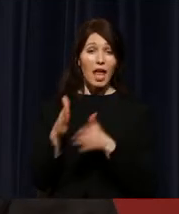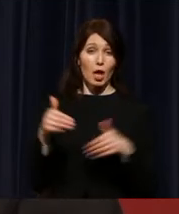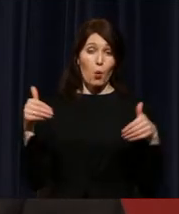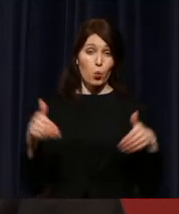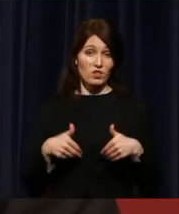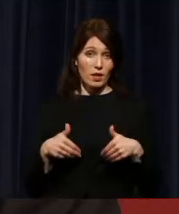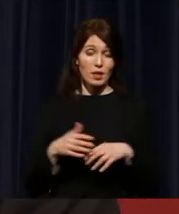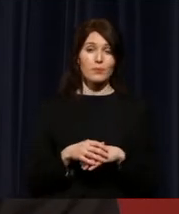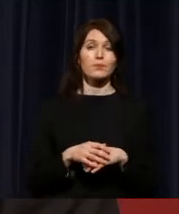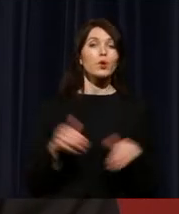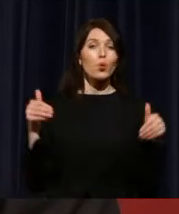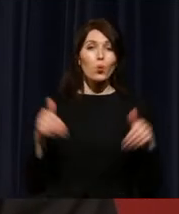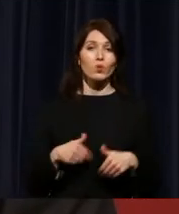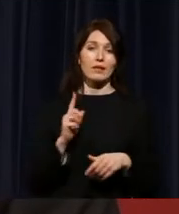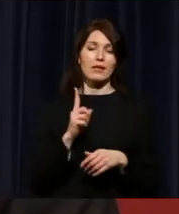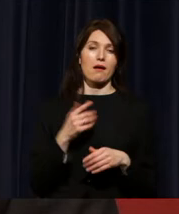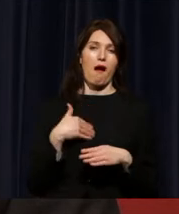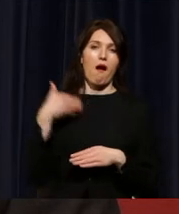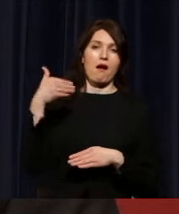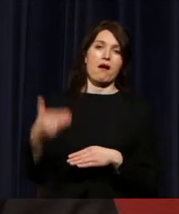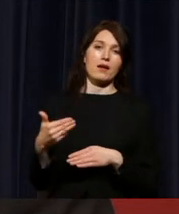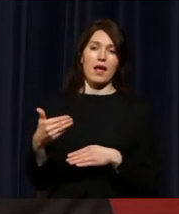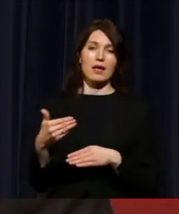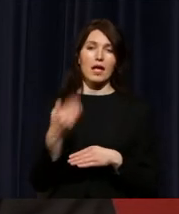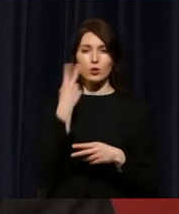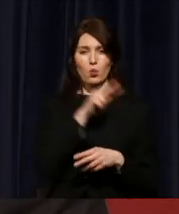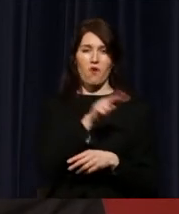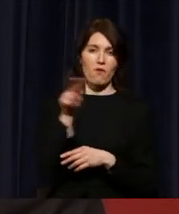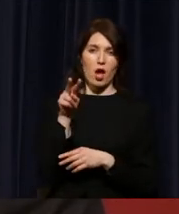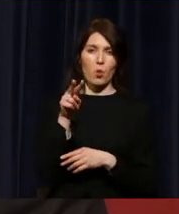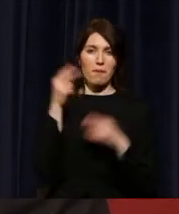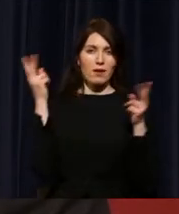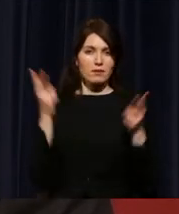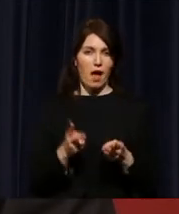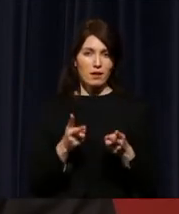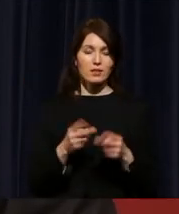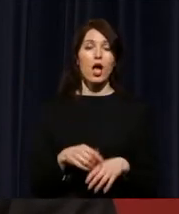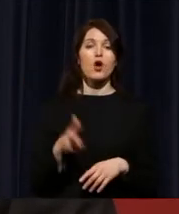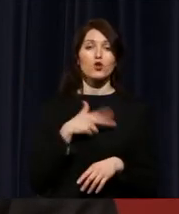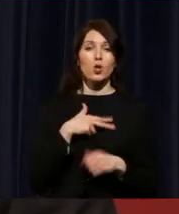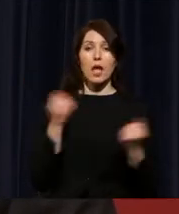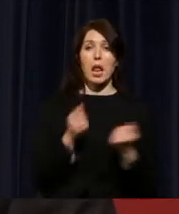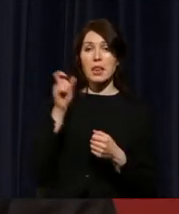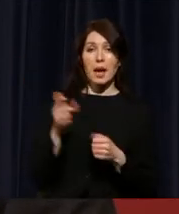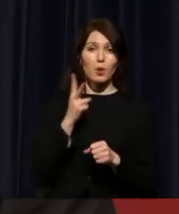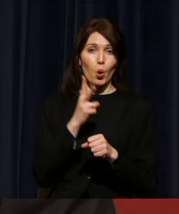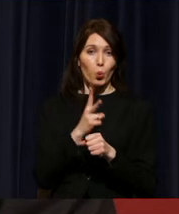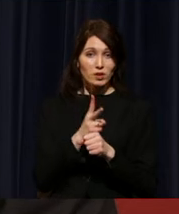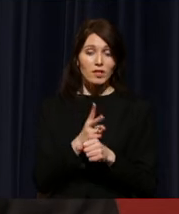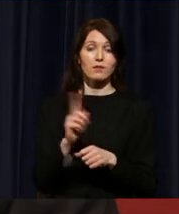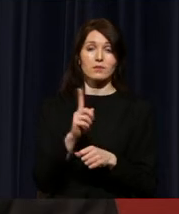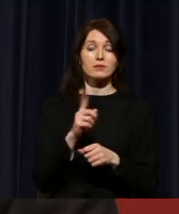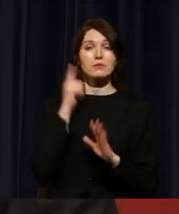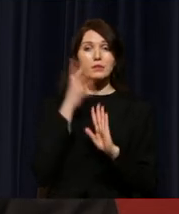uzvedību. Respektīvi, uzvedība jau ir tikai ārēji novērojamās sekas. Sociālā darbinieka uzdevums ir saprast, kas